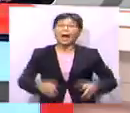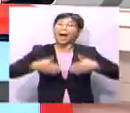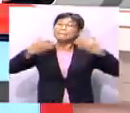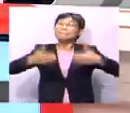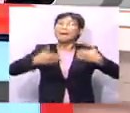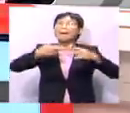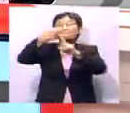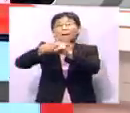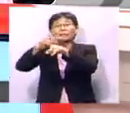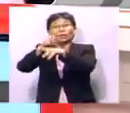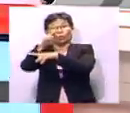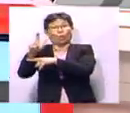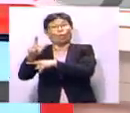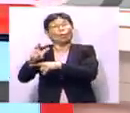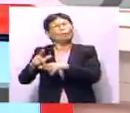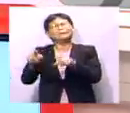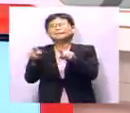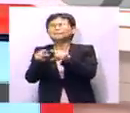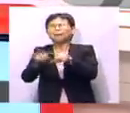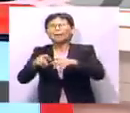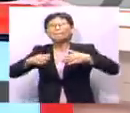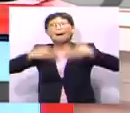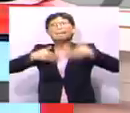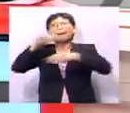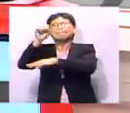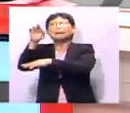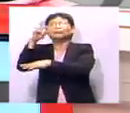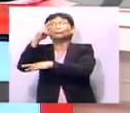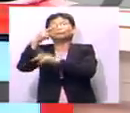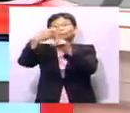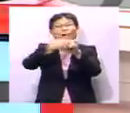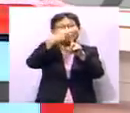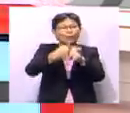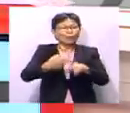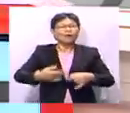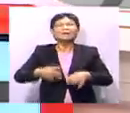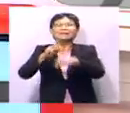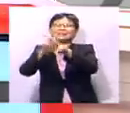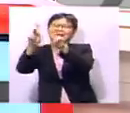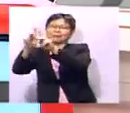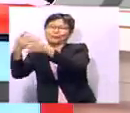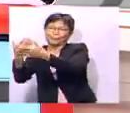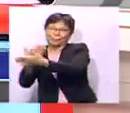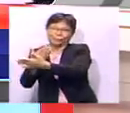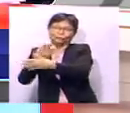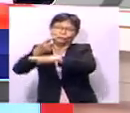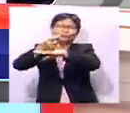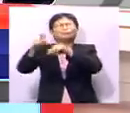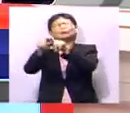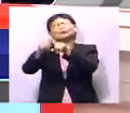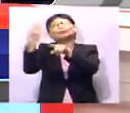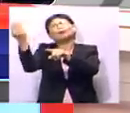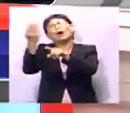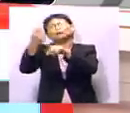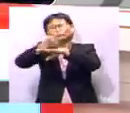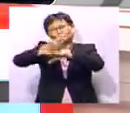Kemeriahan Ramadan di ibu negara cukup sinonim dengan kemeriahan Bazar Ramadan Jalan Raja Alang Kampung Baru. Seperti tradisinya, ia menjadi